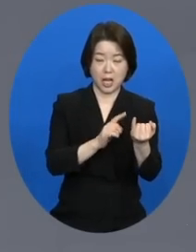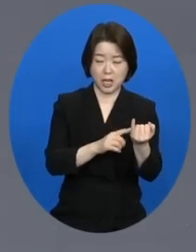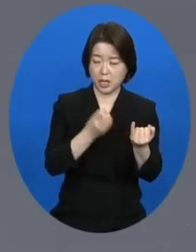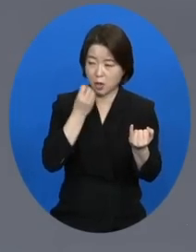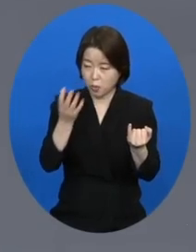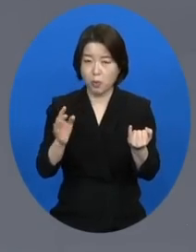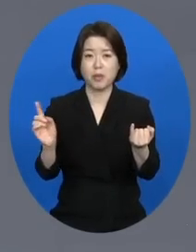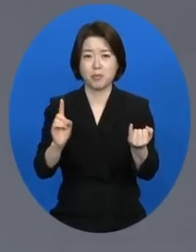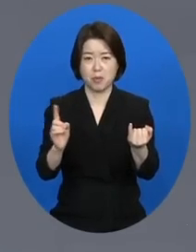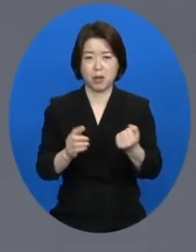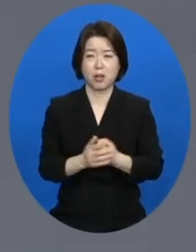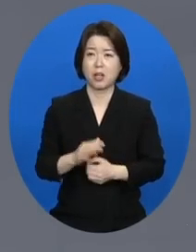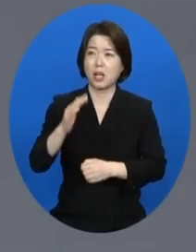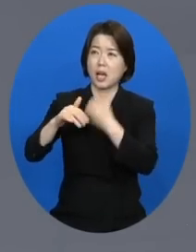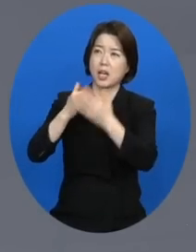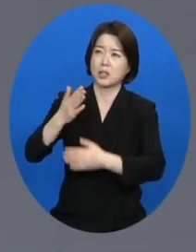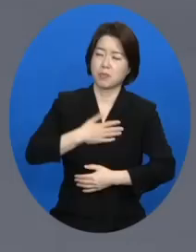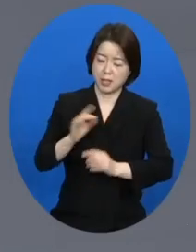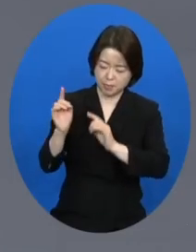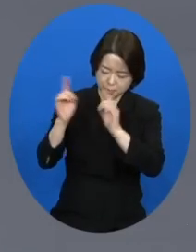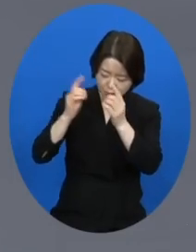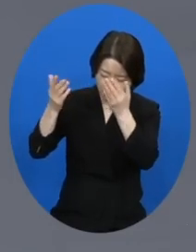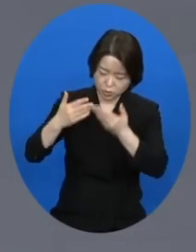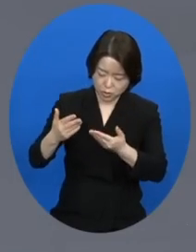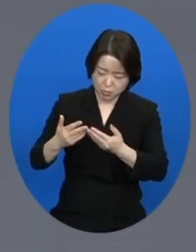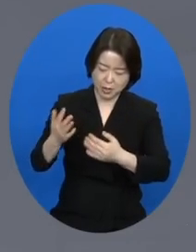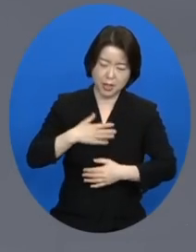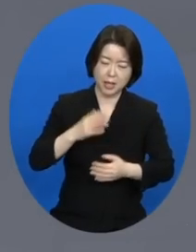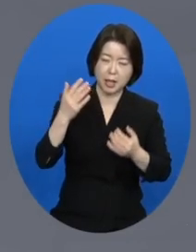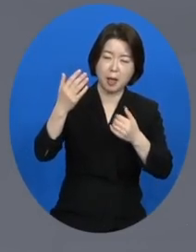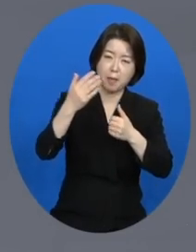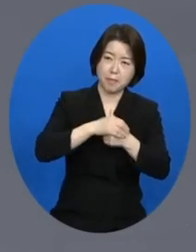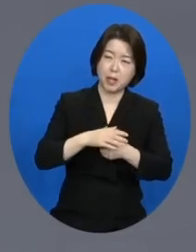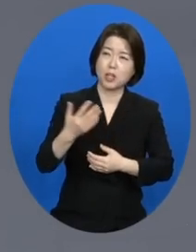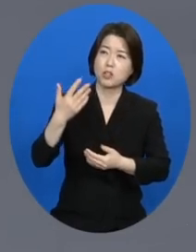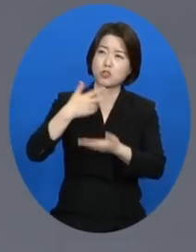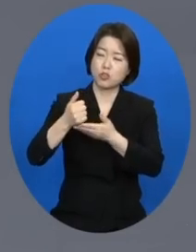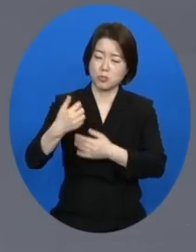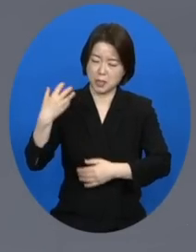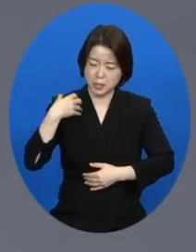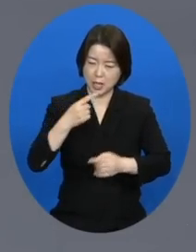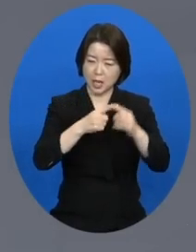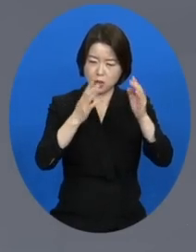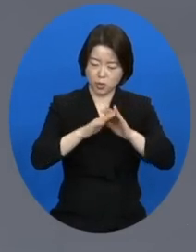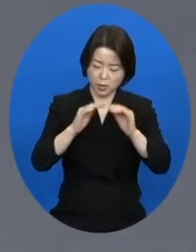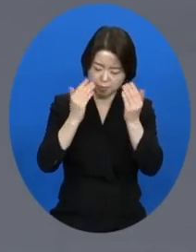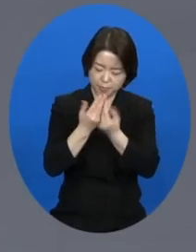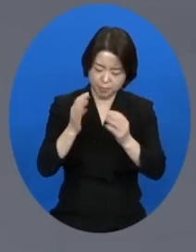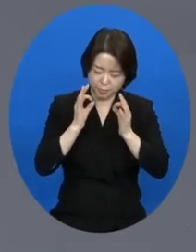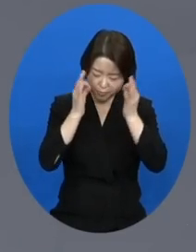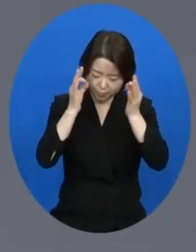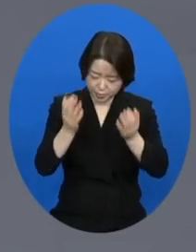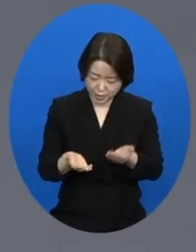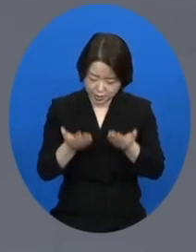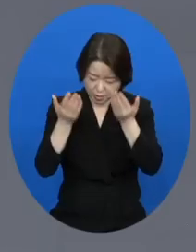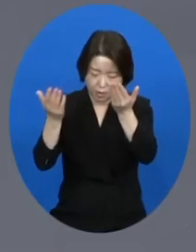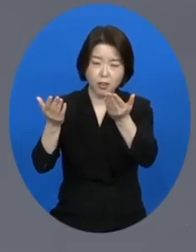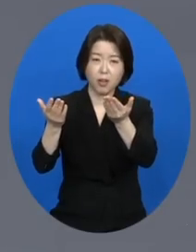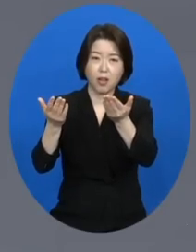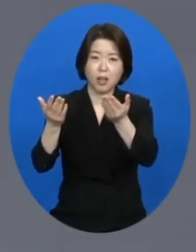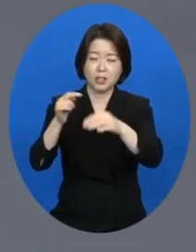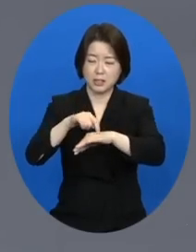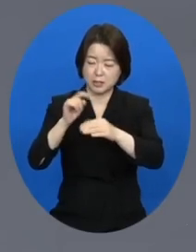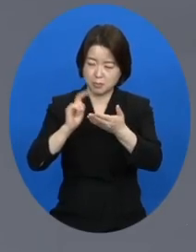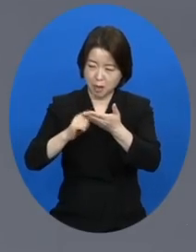했다 그랬죠. 하나님 저를 다시 살려주시면 맡겨주신 주의 사명과 교회 전심을 다해 섬기겠습니다. 하나님 그